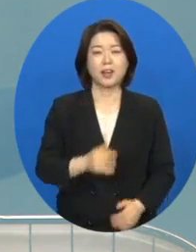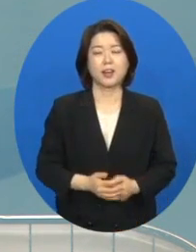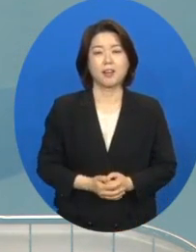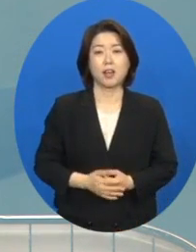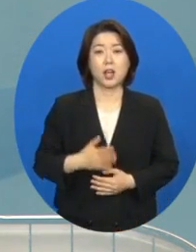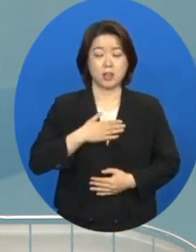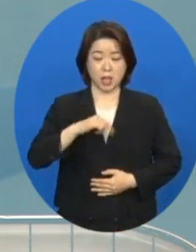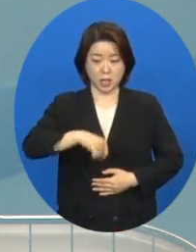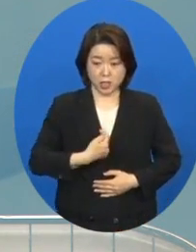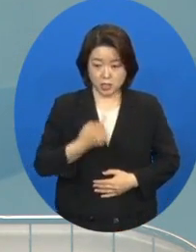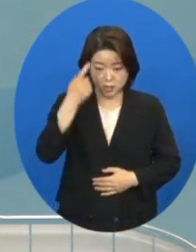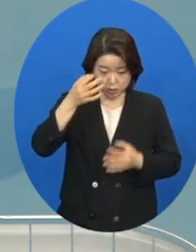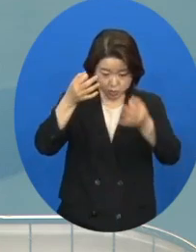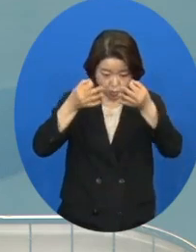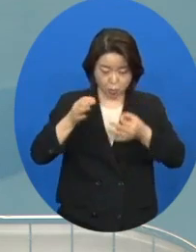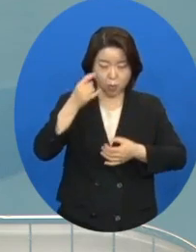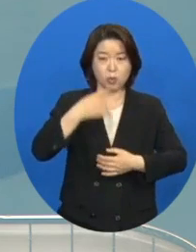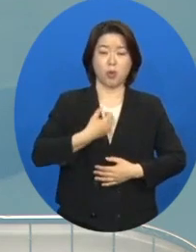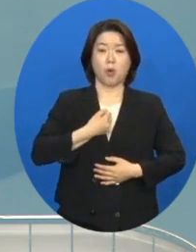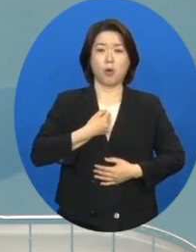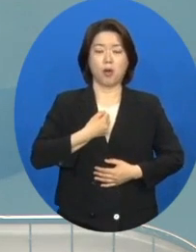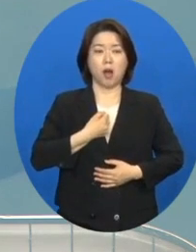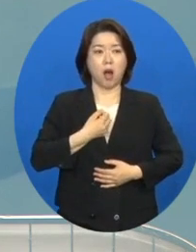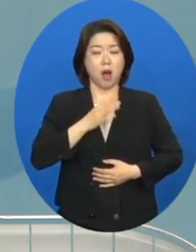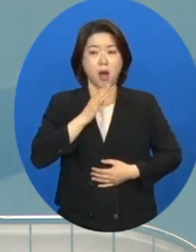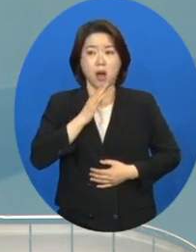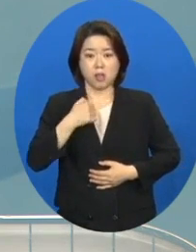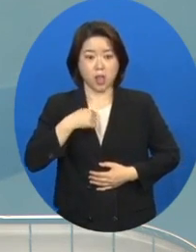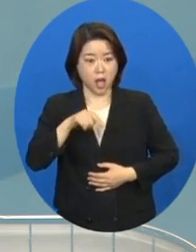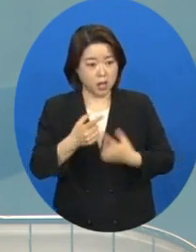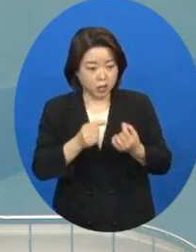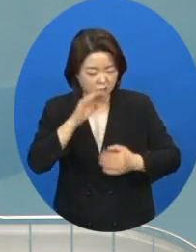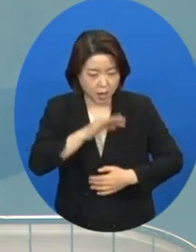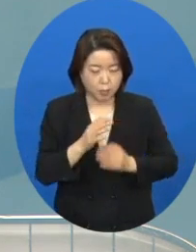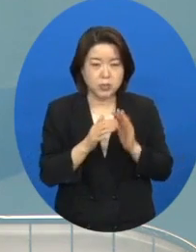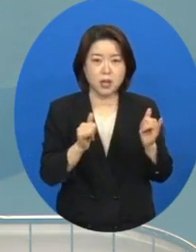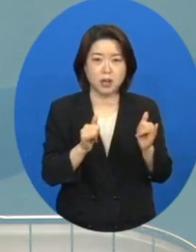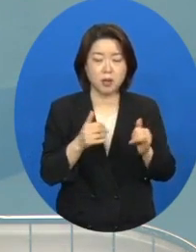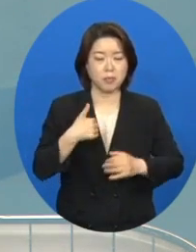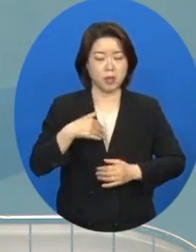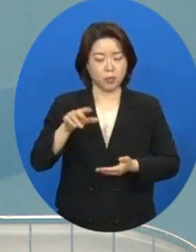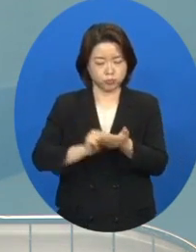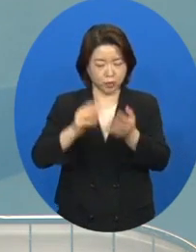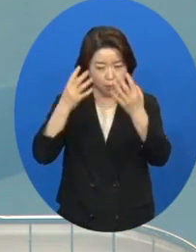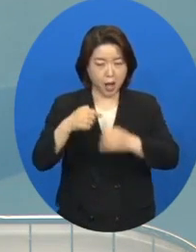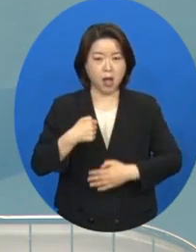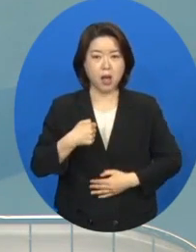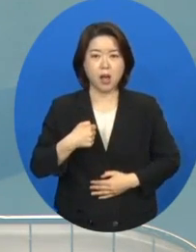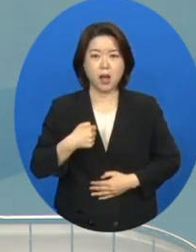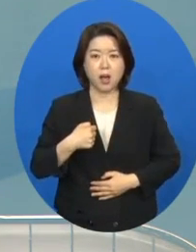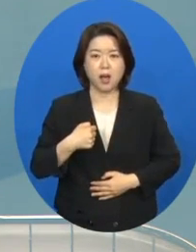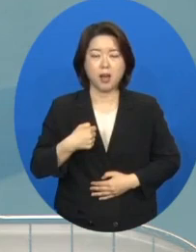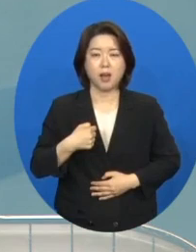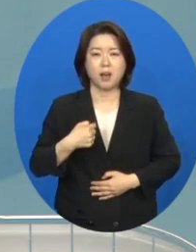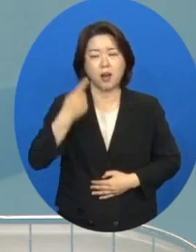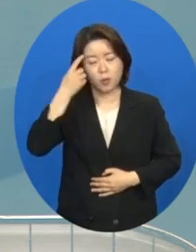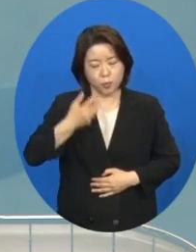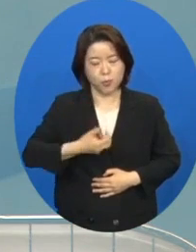자기 자신이 놀라요. 내가 이렇게 나쁜 사람이었나? 내가 이렇게 문제였나? 그러나